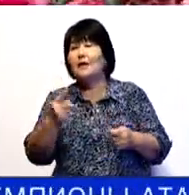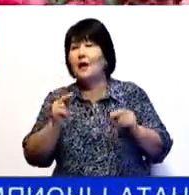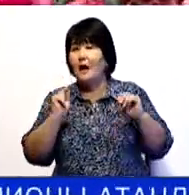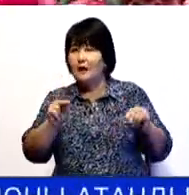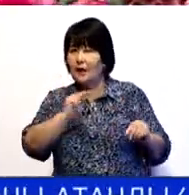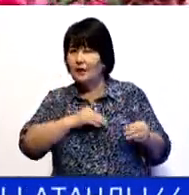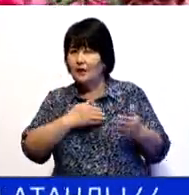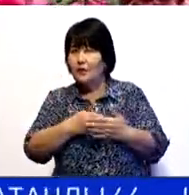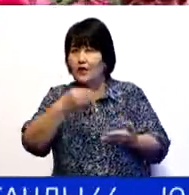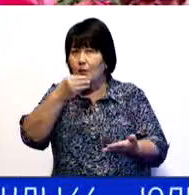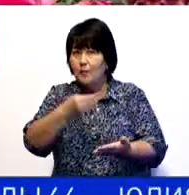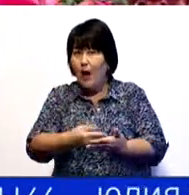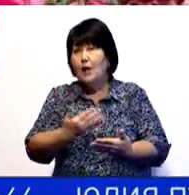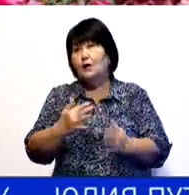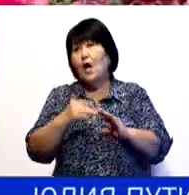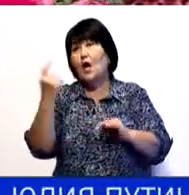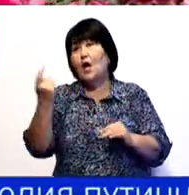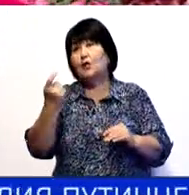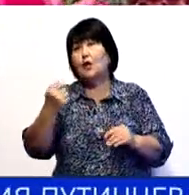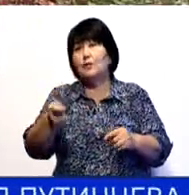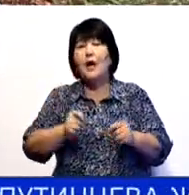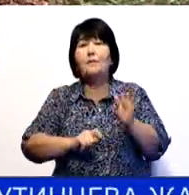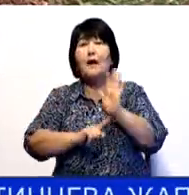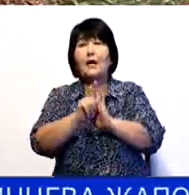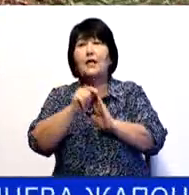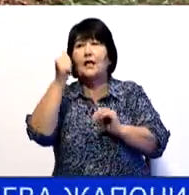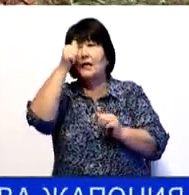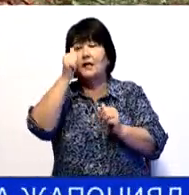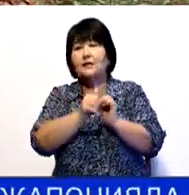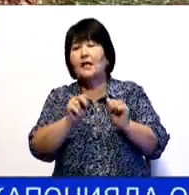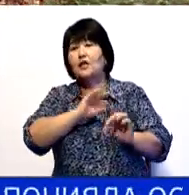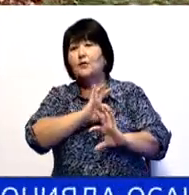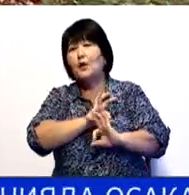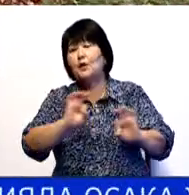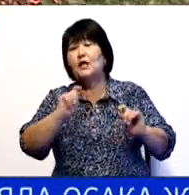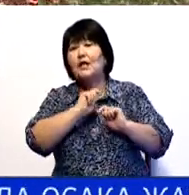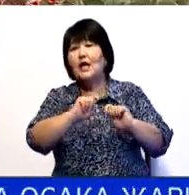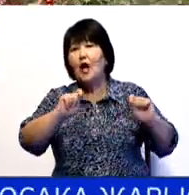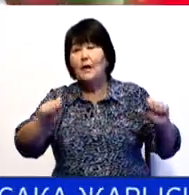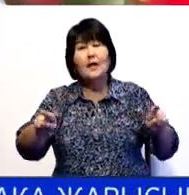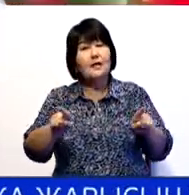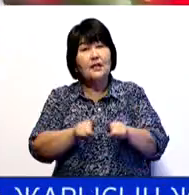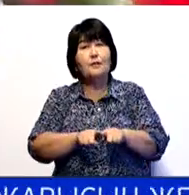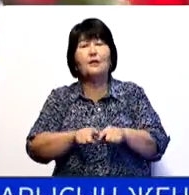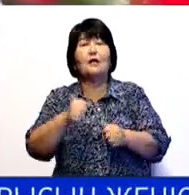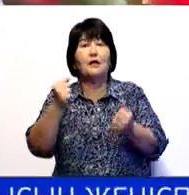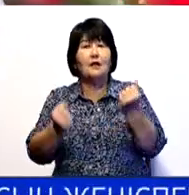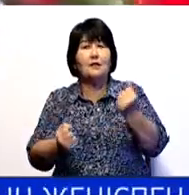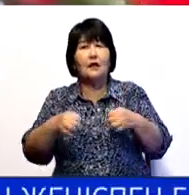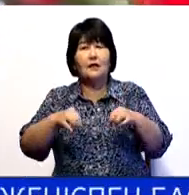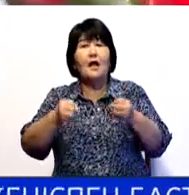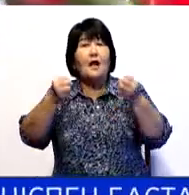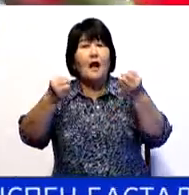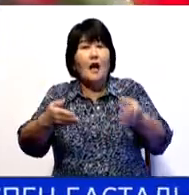еңбектің бағалануында. Яғни шаруашылық басшылығының бастамасымен жыл сайын еңбек озаттары марапатталады. Тіпті темір тұлпар тақымдаған